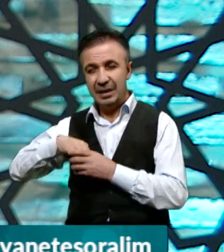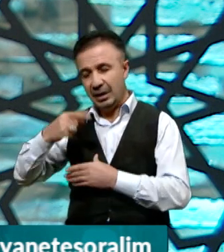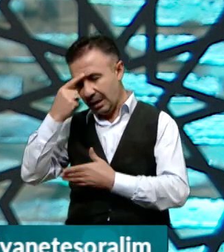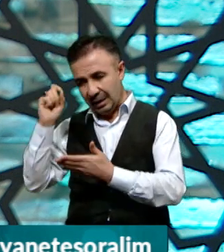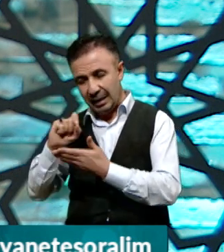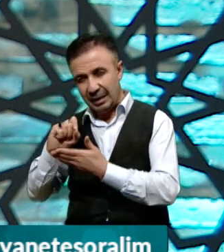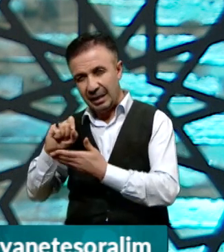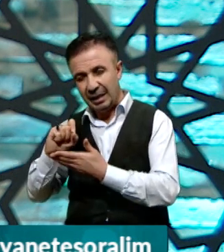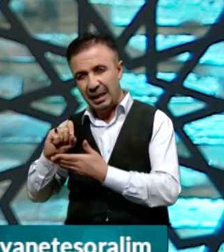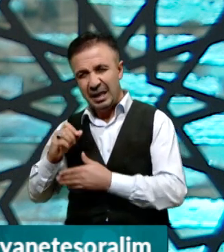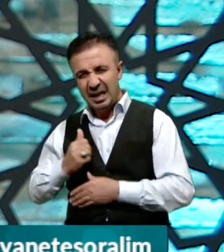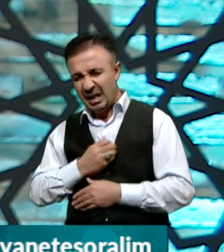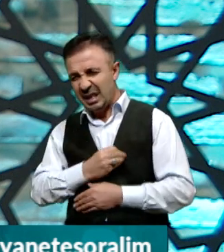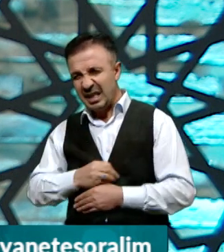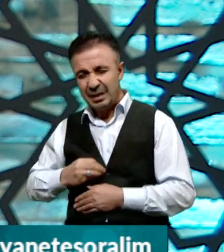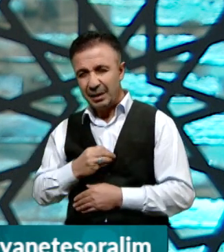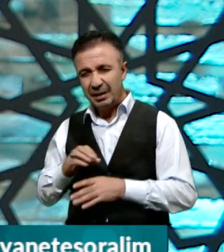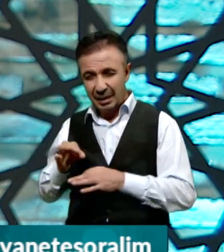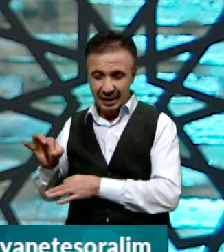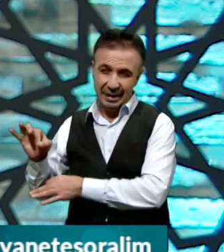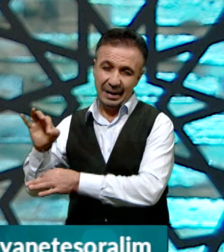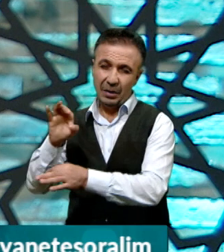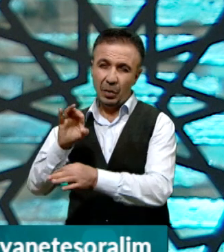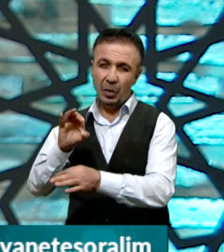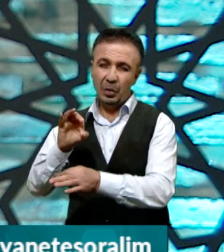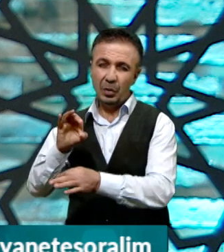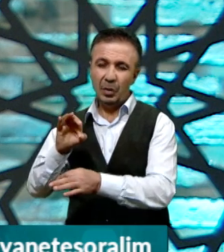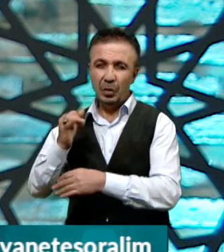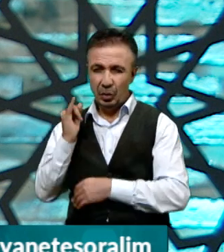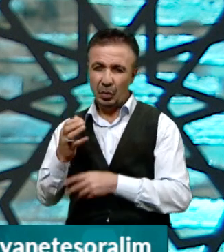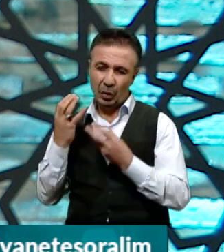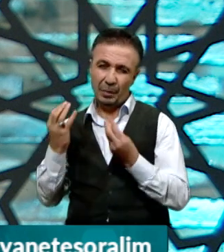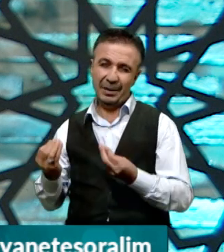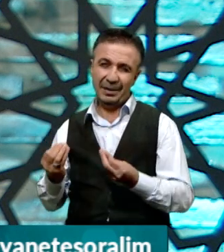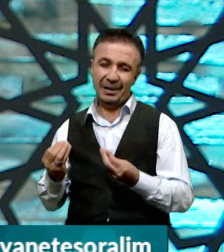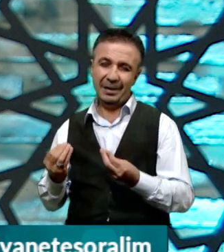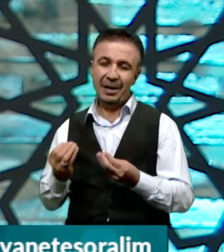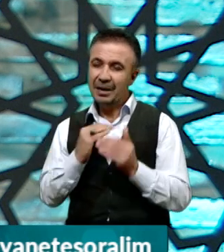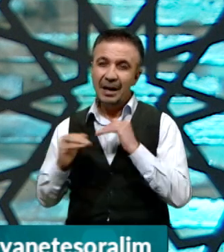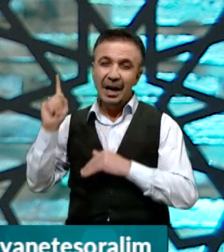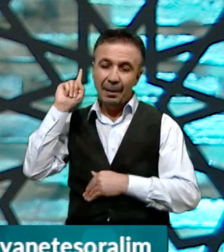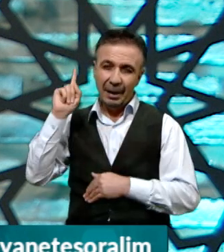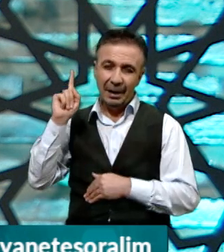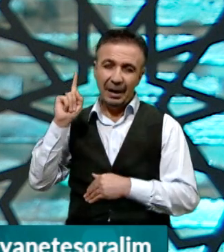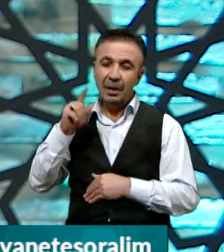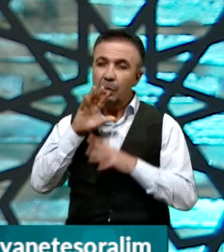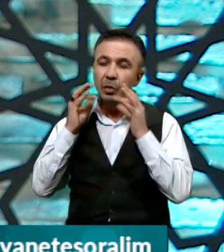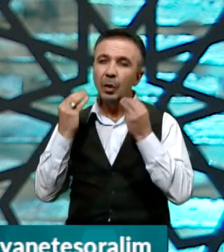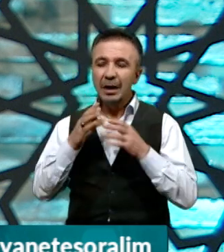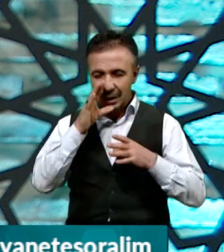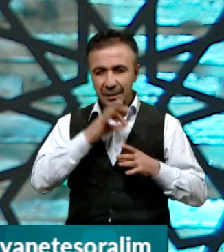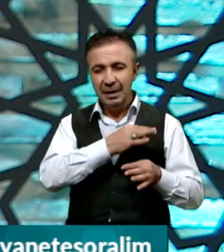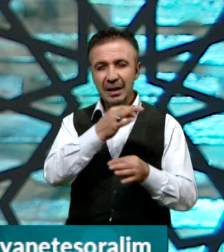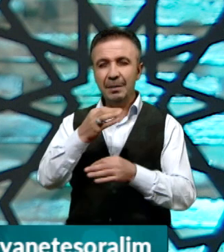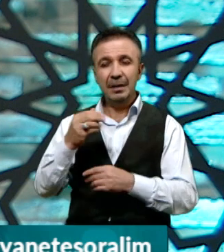ettiğine öfkelenmesi ise insanoğlunun bedbahtlığındandır. Cenab-ı Allah bizi mutlu kimselerden eylesin.